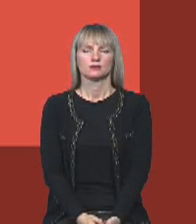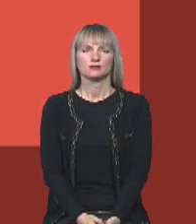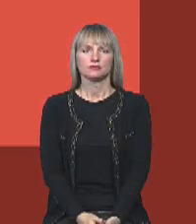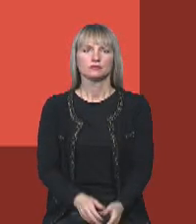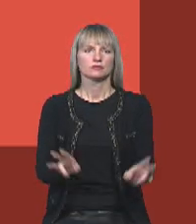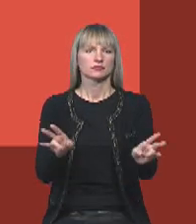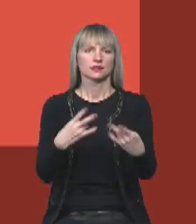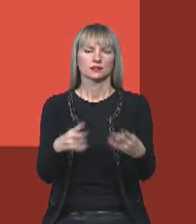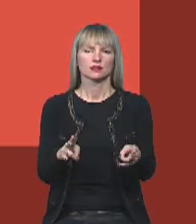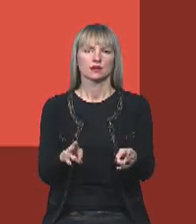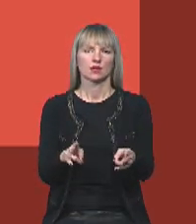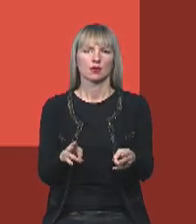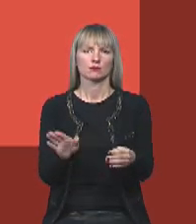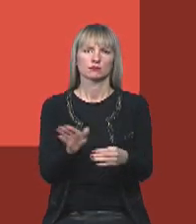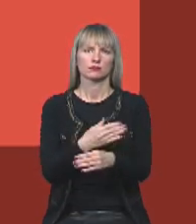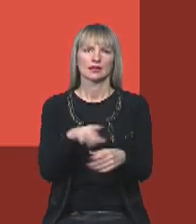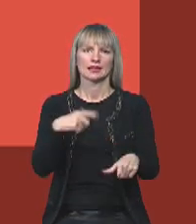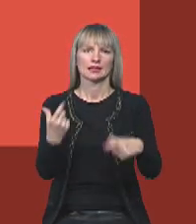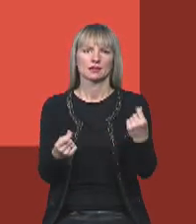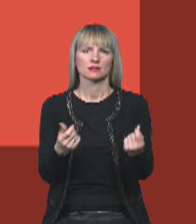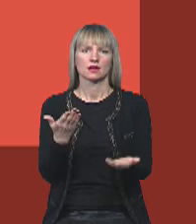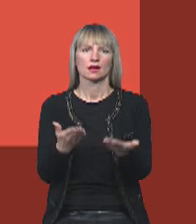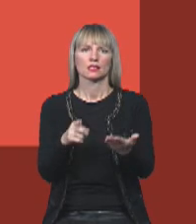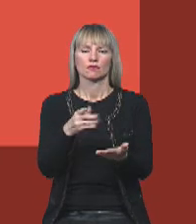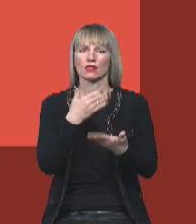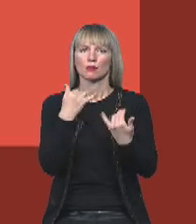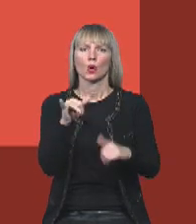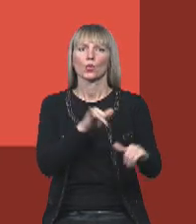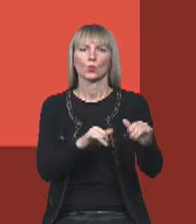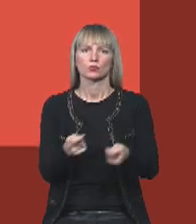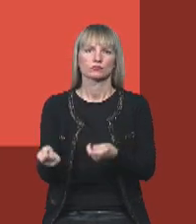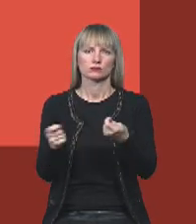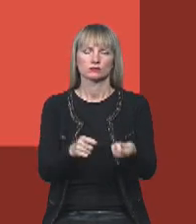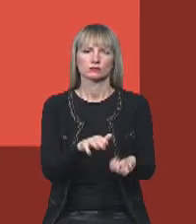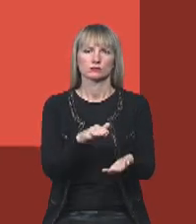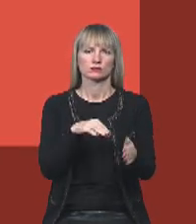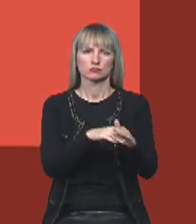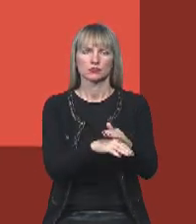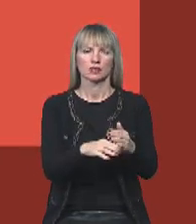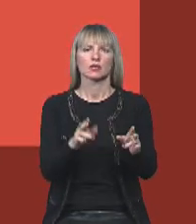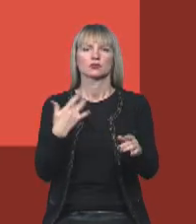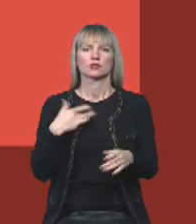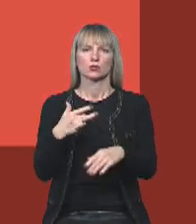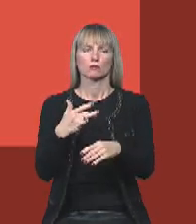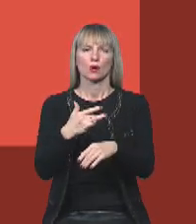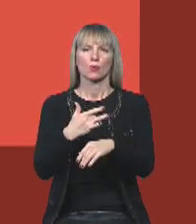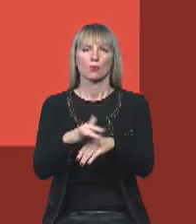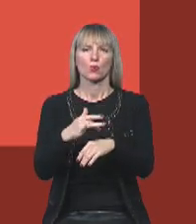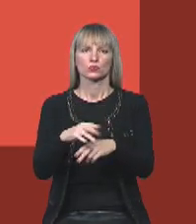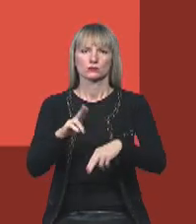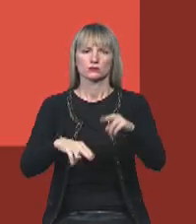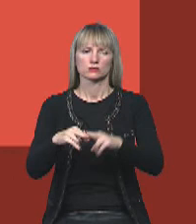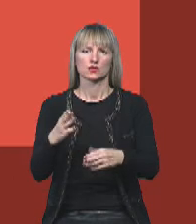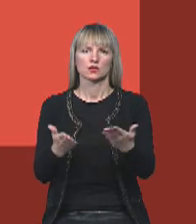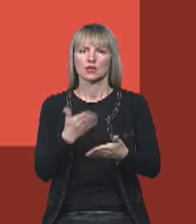Не треба відбирати окремо листя, якщо його нема де компостувати. Нащо відбирати будівельні відходи, якщо нема обладнання, яке